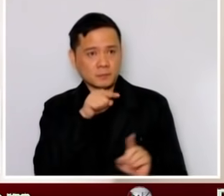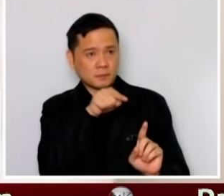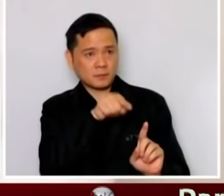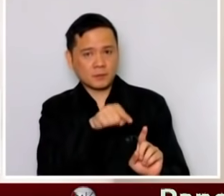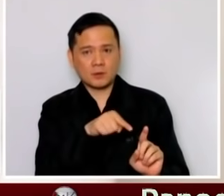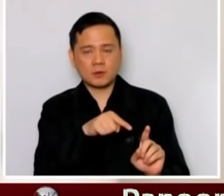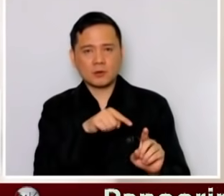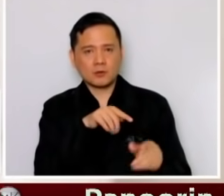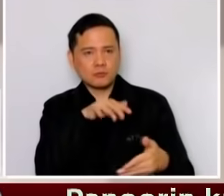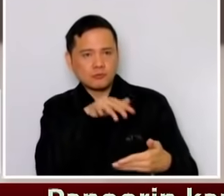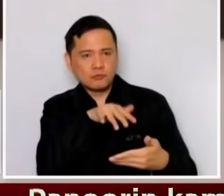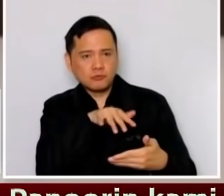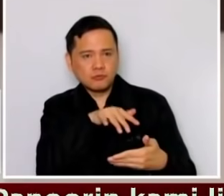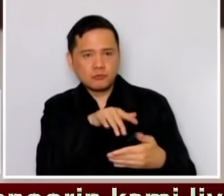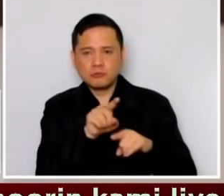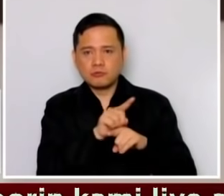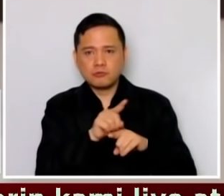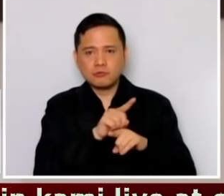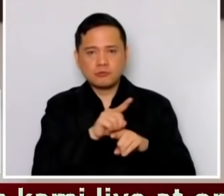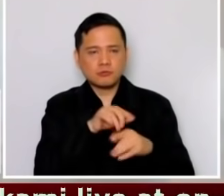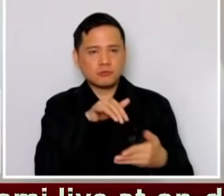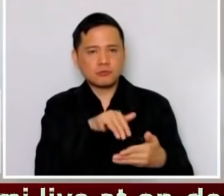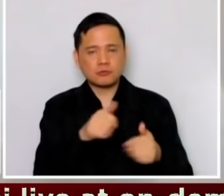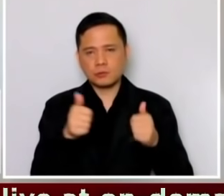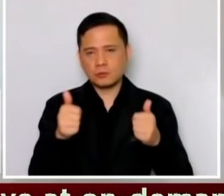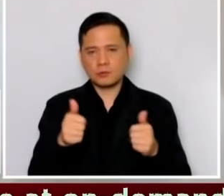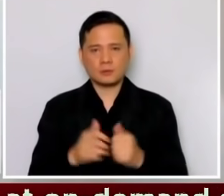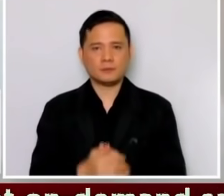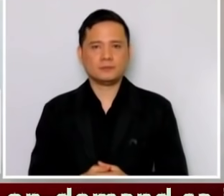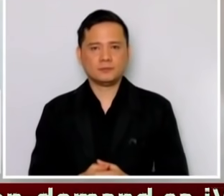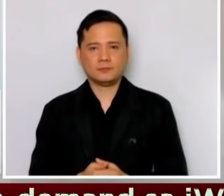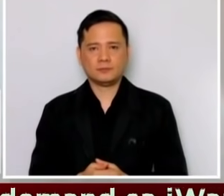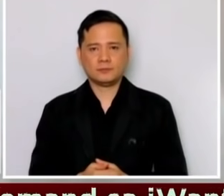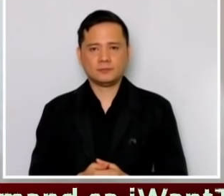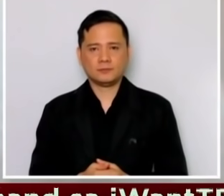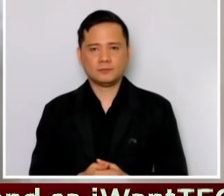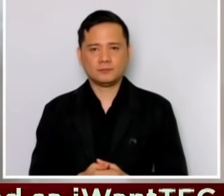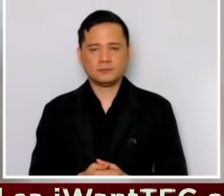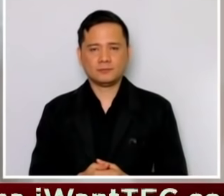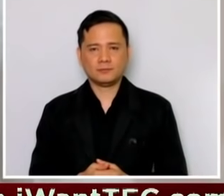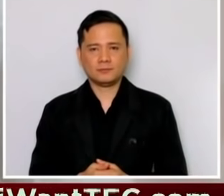sa pag-aaral. MJ Felipe, ABS-CBN News.